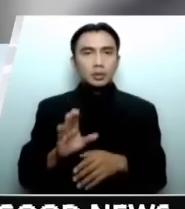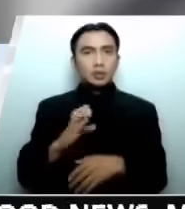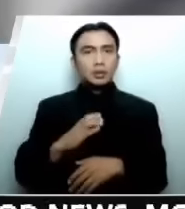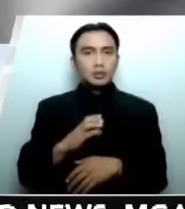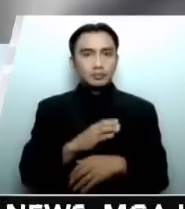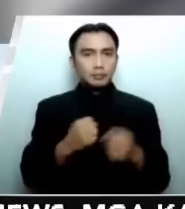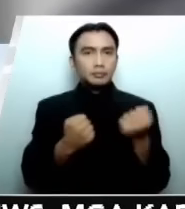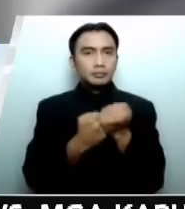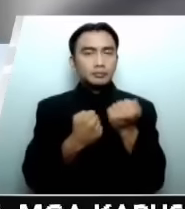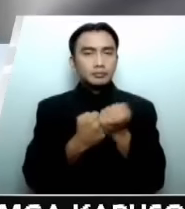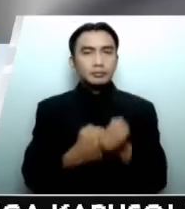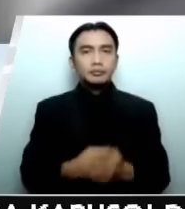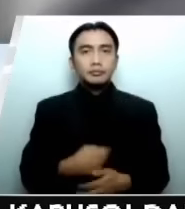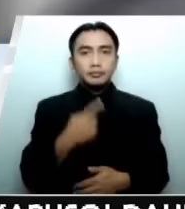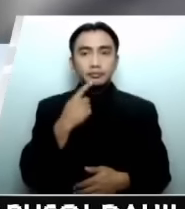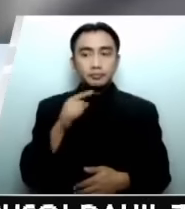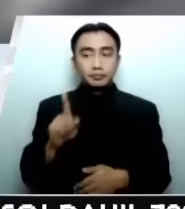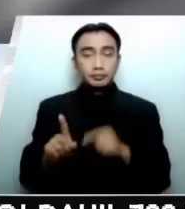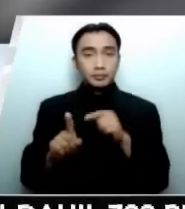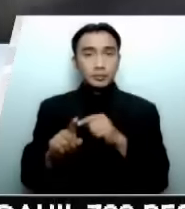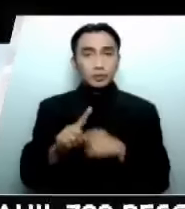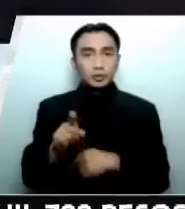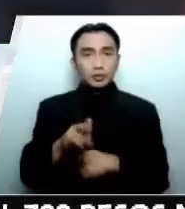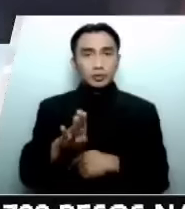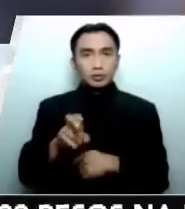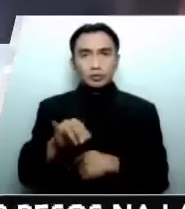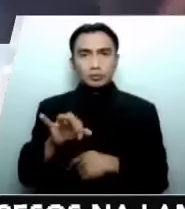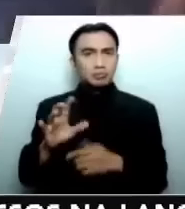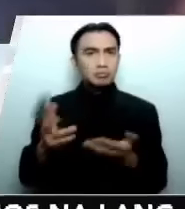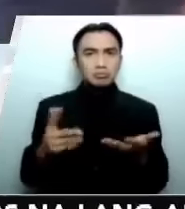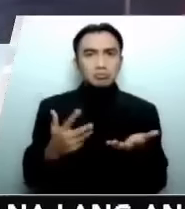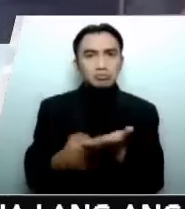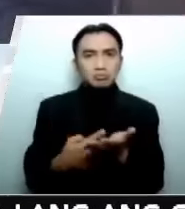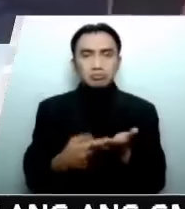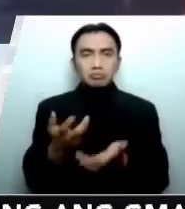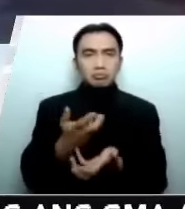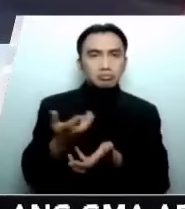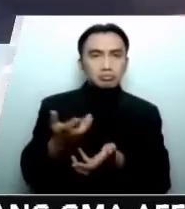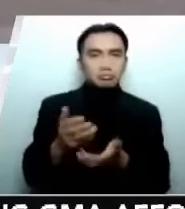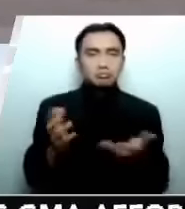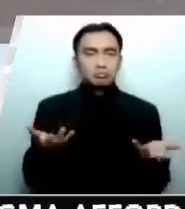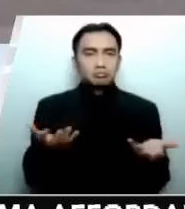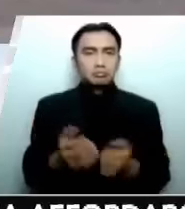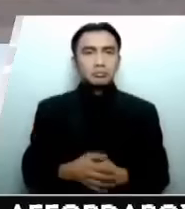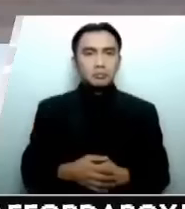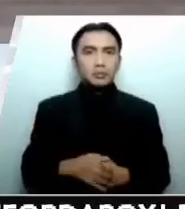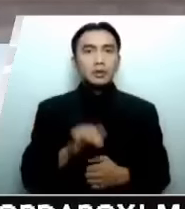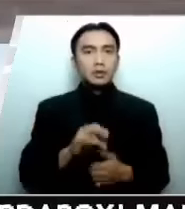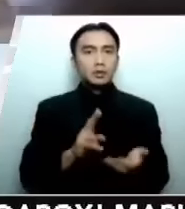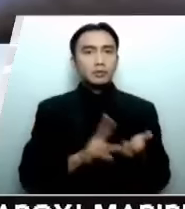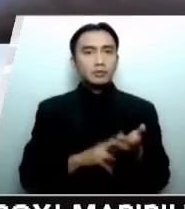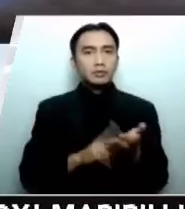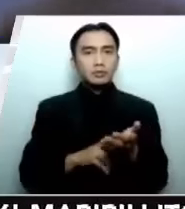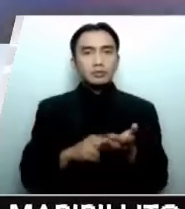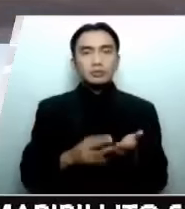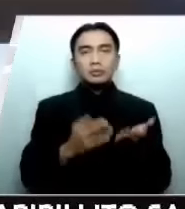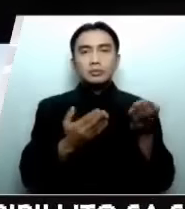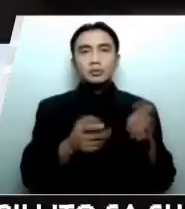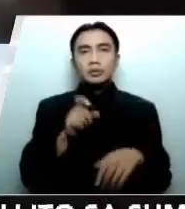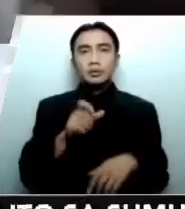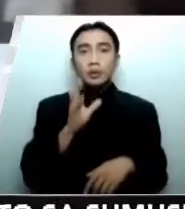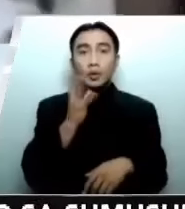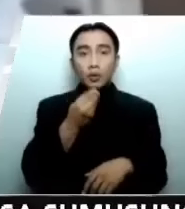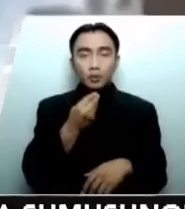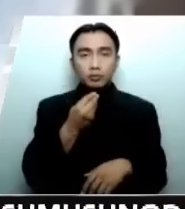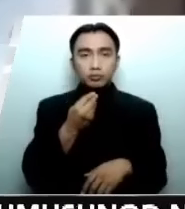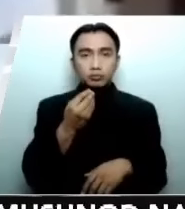ni Zubiri, walang napag-uusapang ganito. Ang lehitimong People's Initiative daw dapat pinangungunahan ng mga tao.